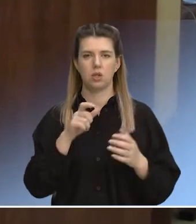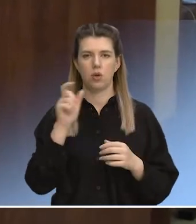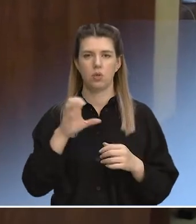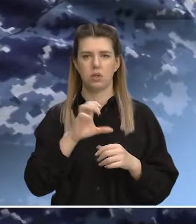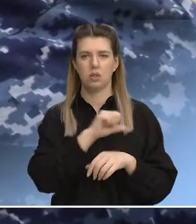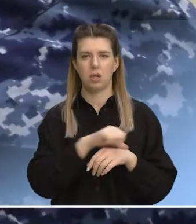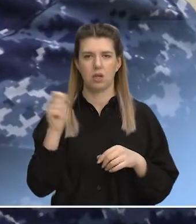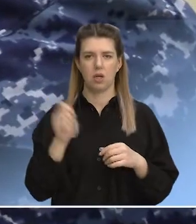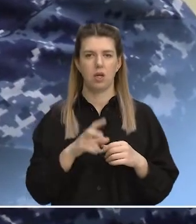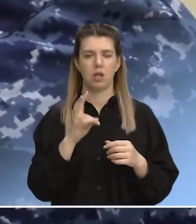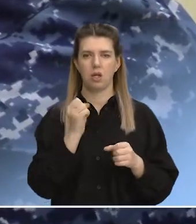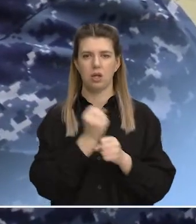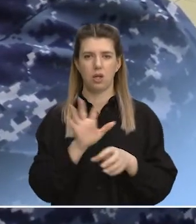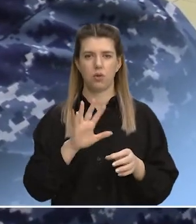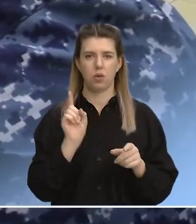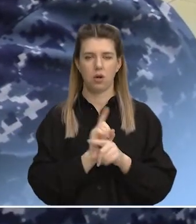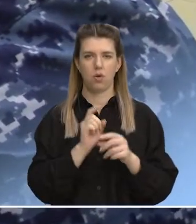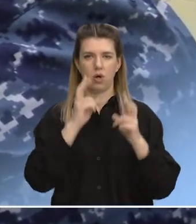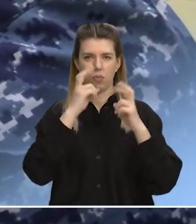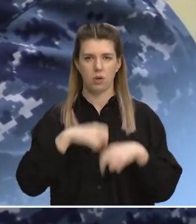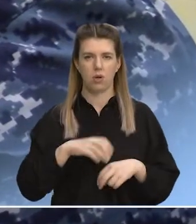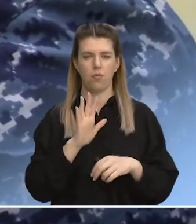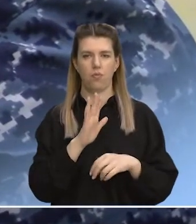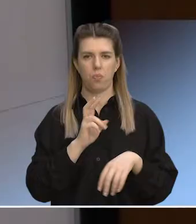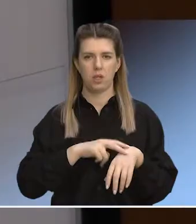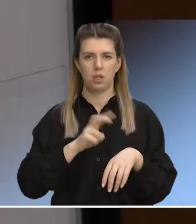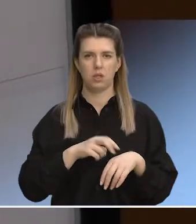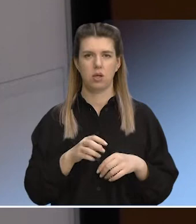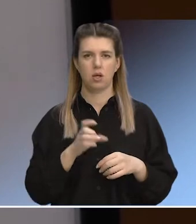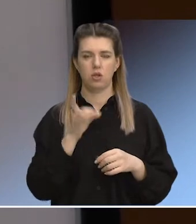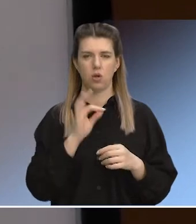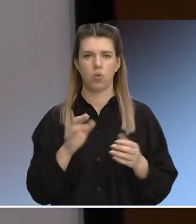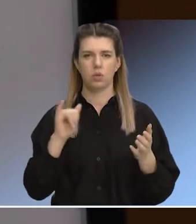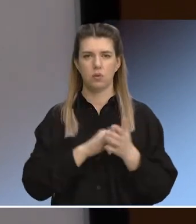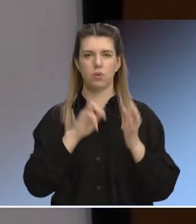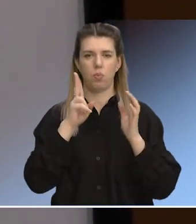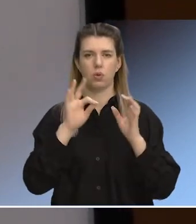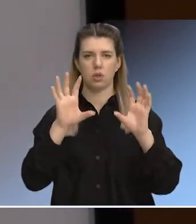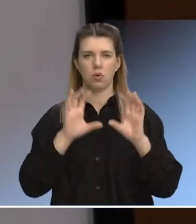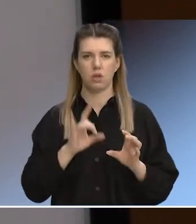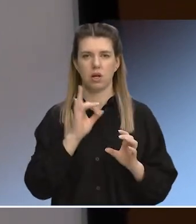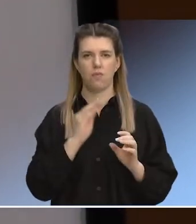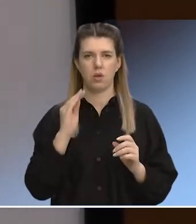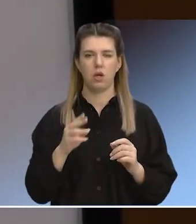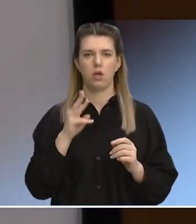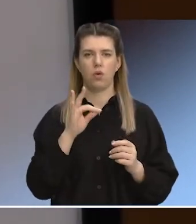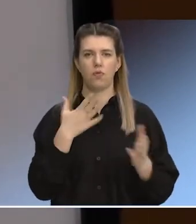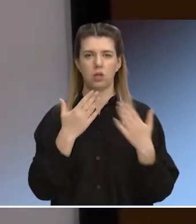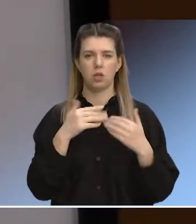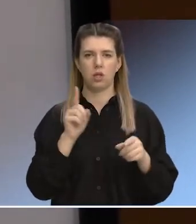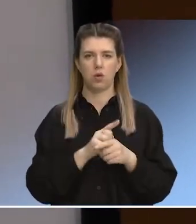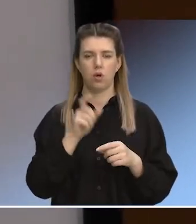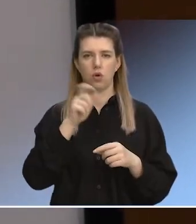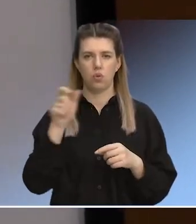иностранные граждане не проходят обязательную дактилоскопическую регистрацию в сроки, установленные законодательством Российской Федерации, то в отношении